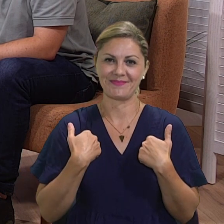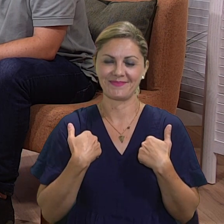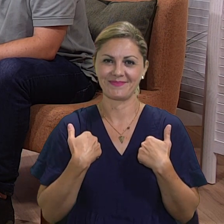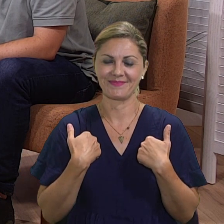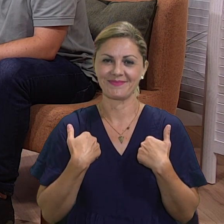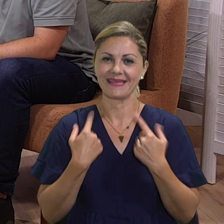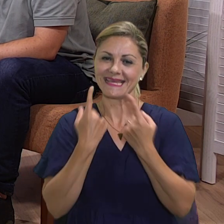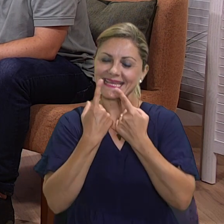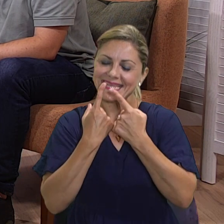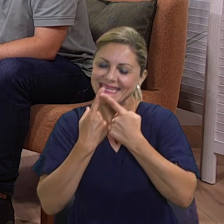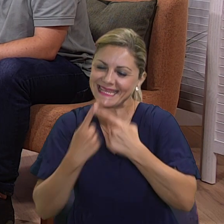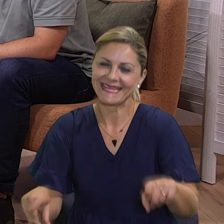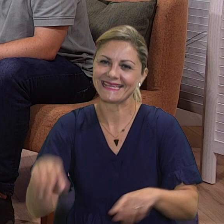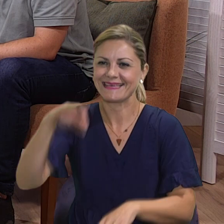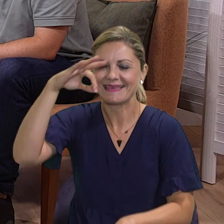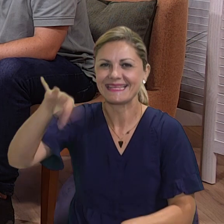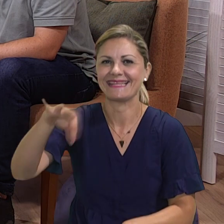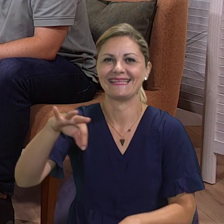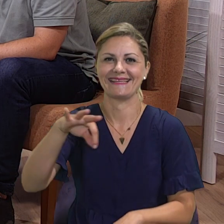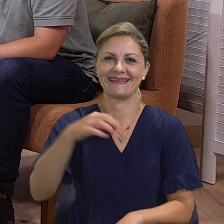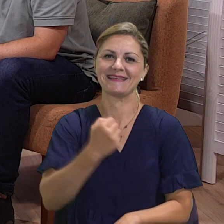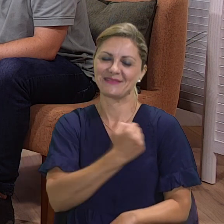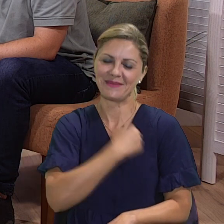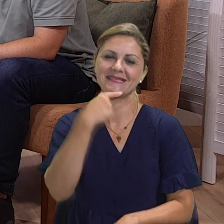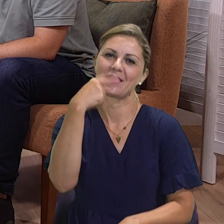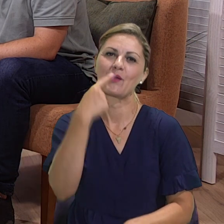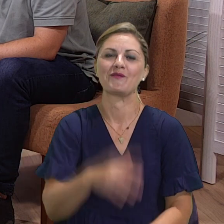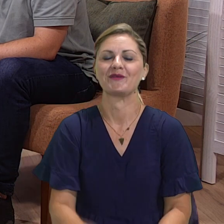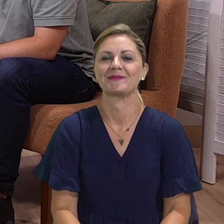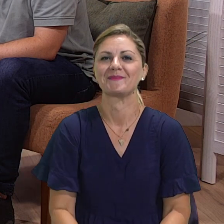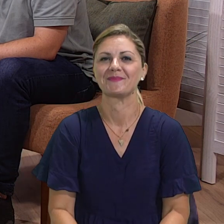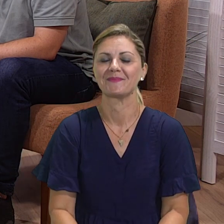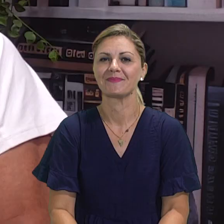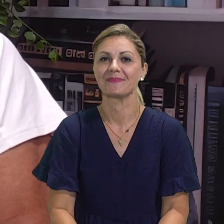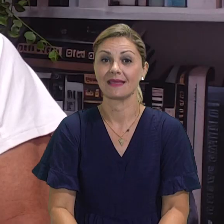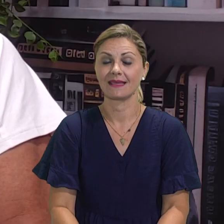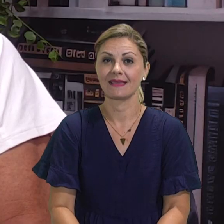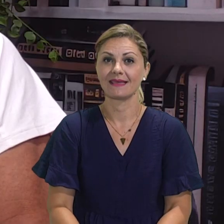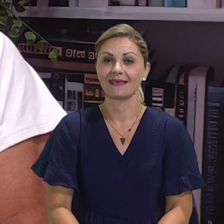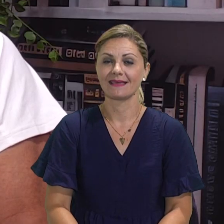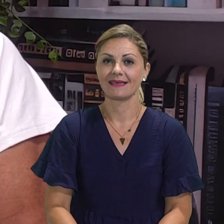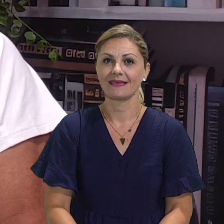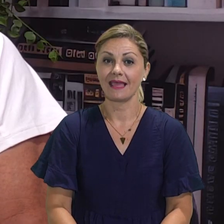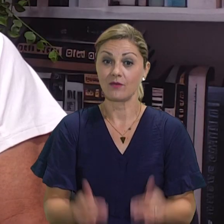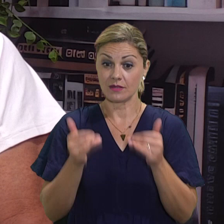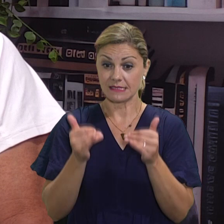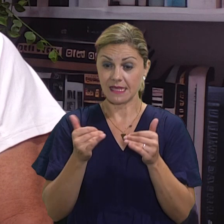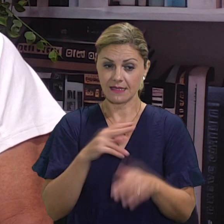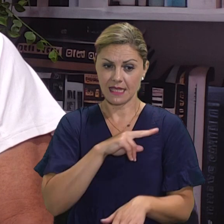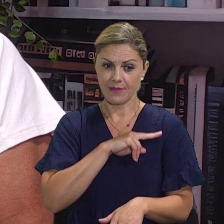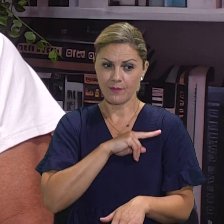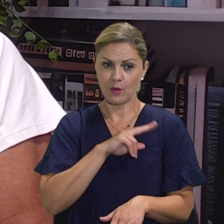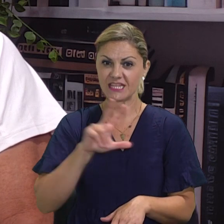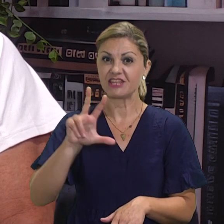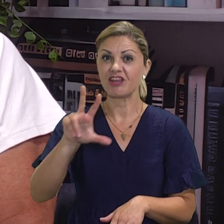je jedina na splitskom govoru, jedina na Čakavicu čitao zbir. Evo sad imamo,